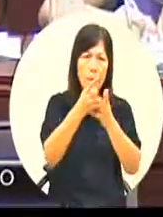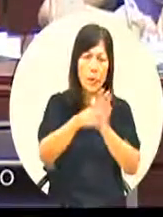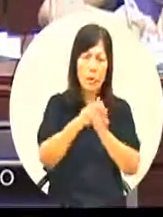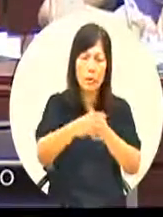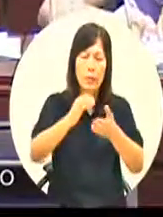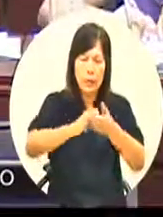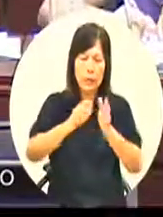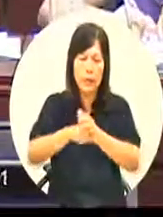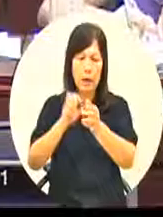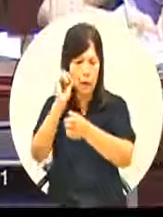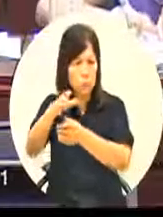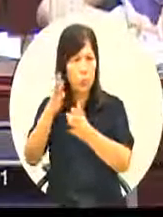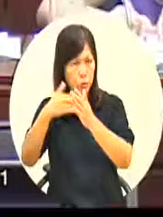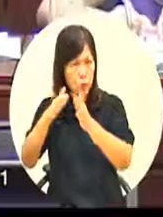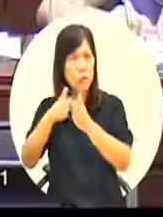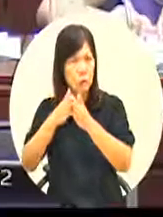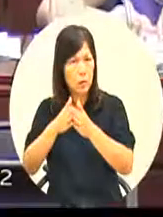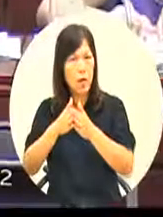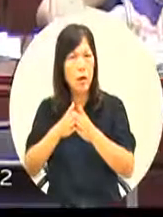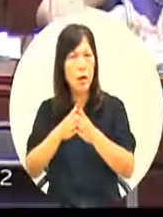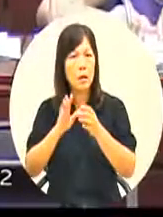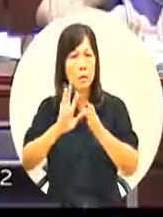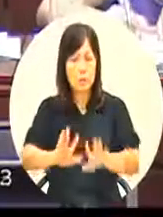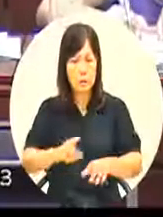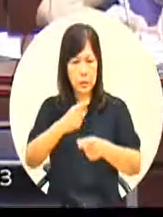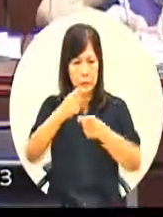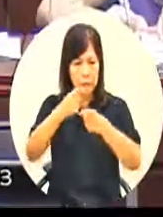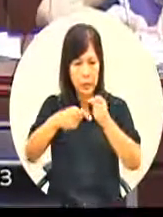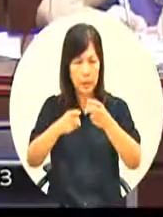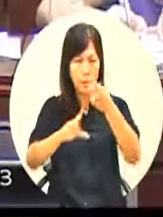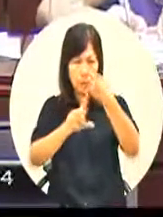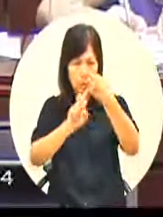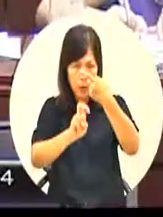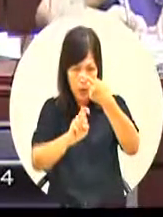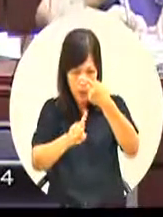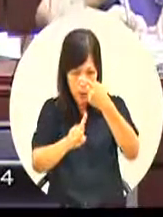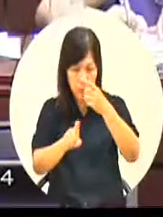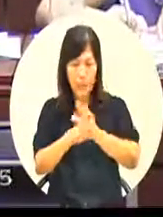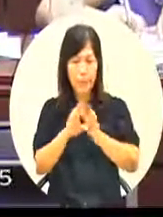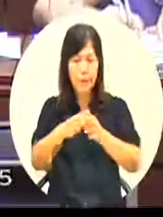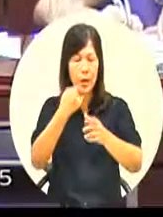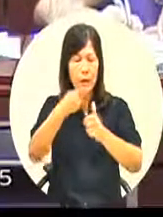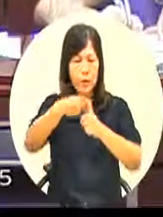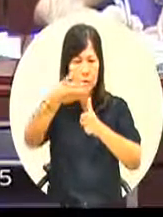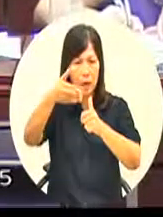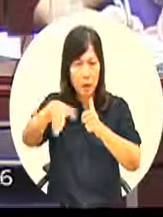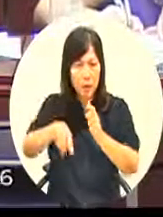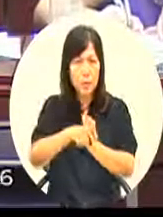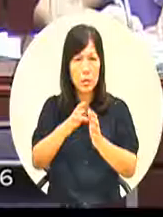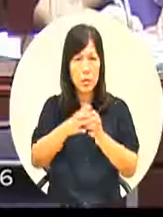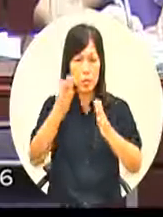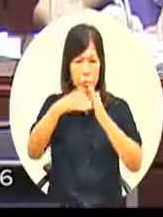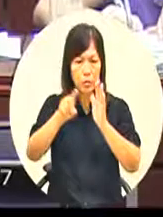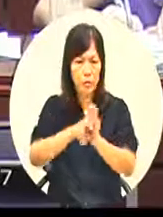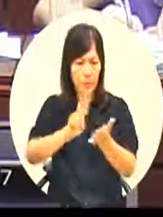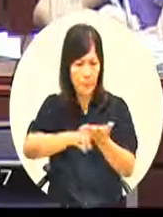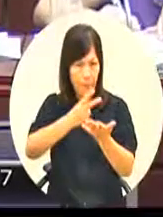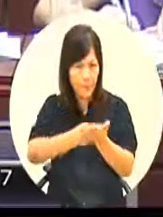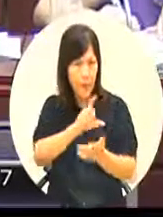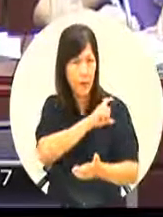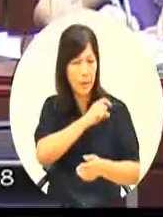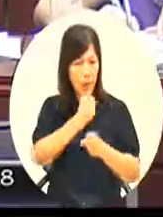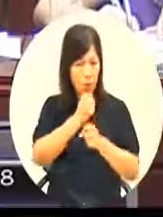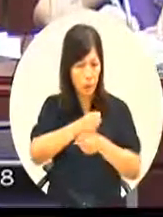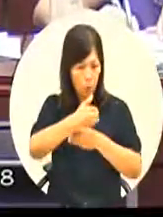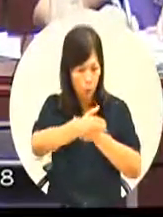进到学校。所以在今年的一月二十号，我们教育局定了叫做高雄市的学校的变更学校的名称作业